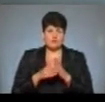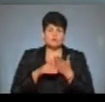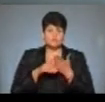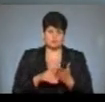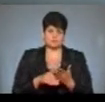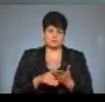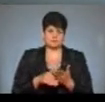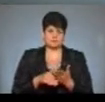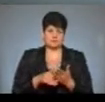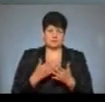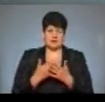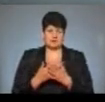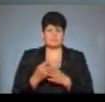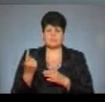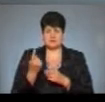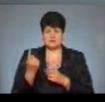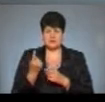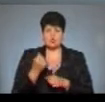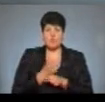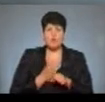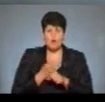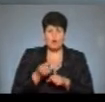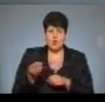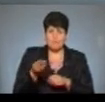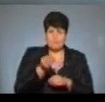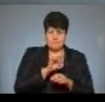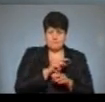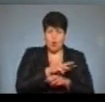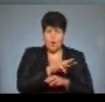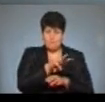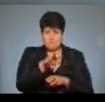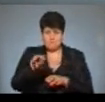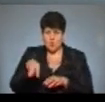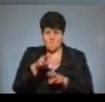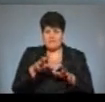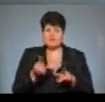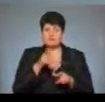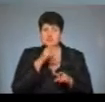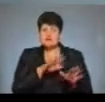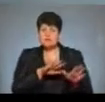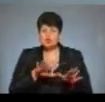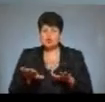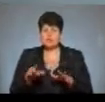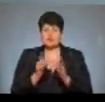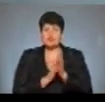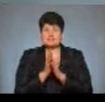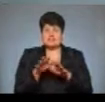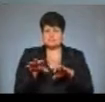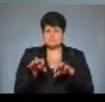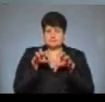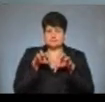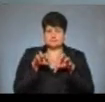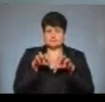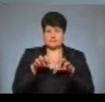зайти в поле, по-перше, щоб обробити, і певна час пройшов після того, щоб рослина в себе втягнула